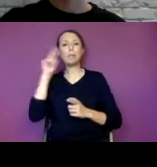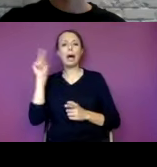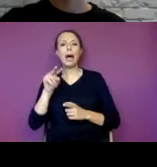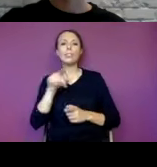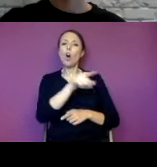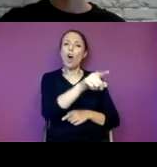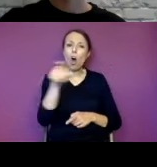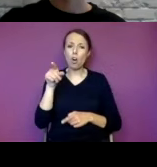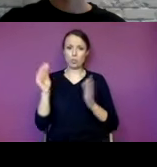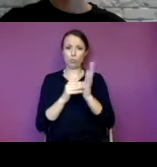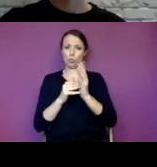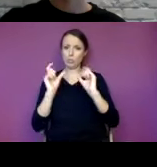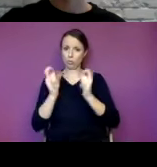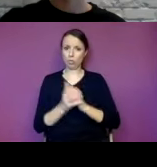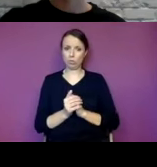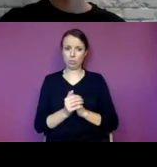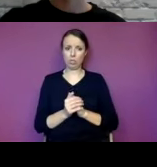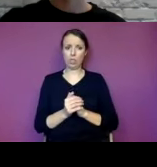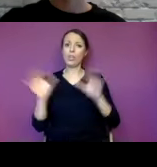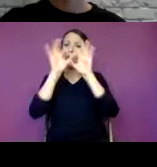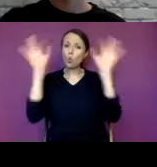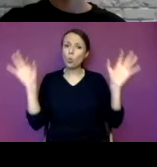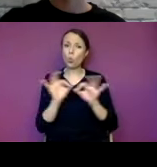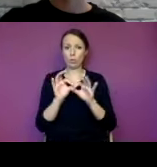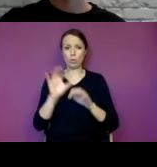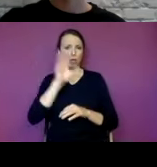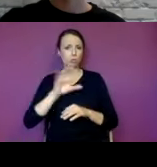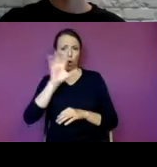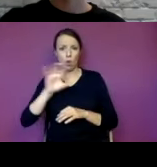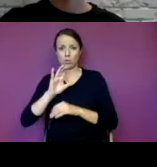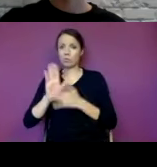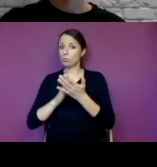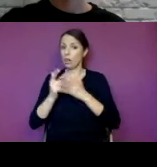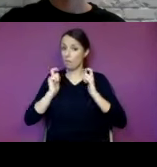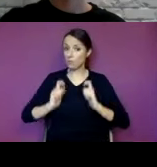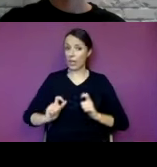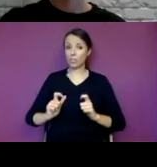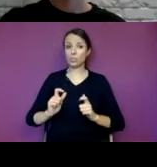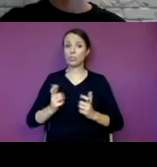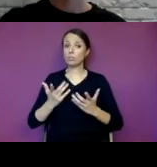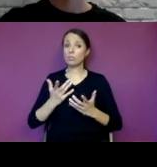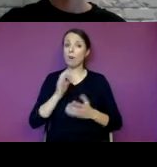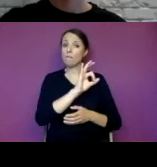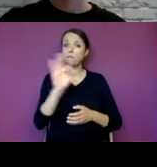się przyglądać też potencjałowi, który tkwi w tym, że to, jak wieś wygląda, właśnie bywa kwestią takiego